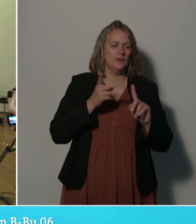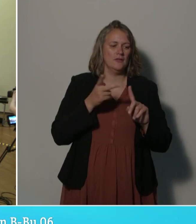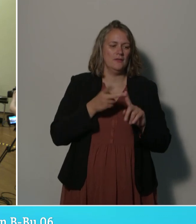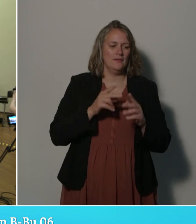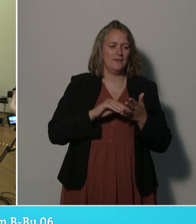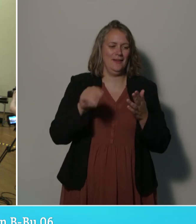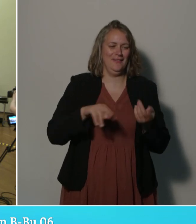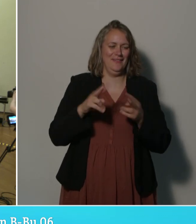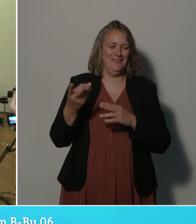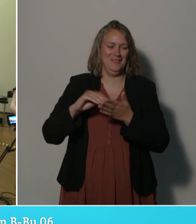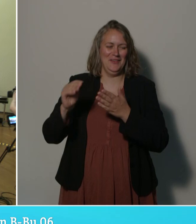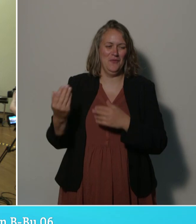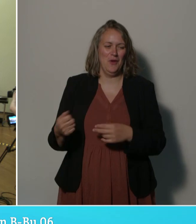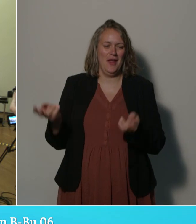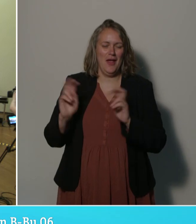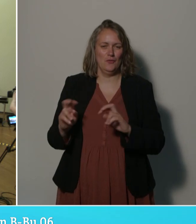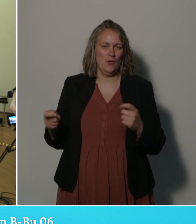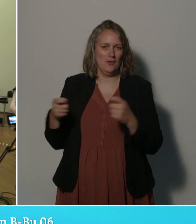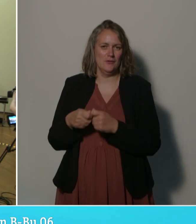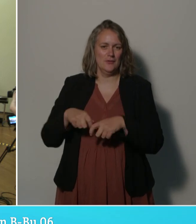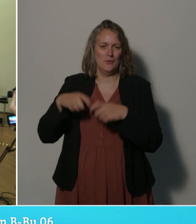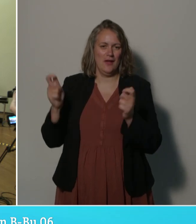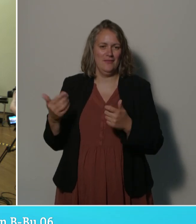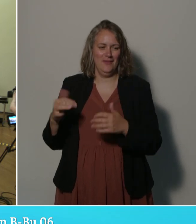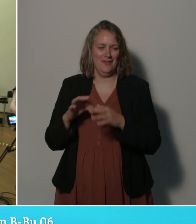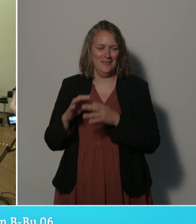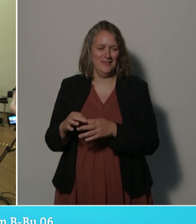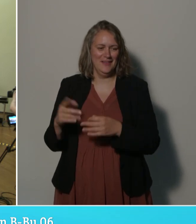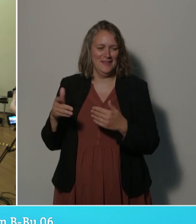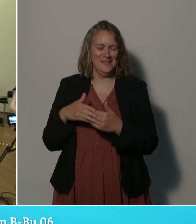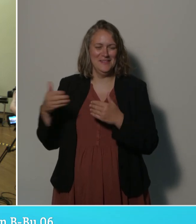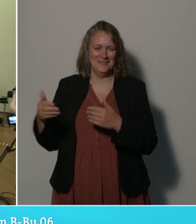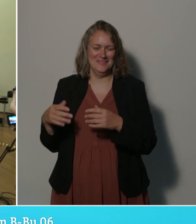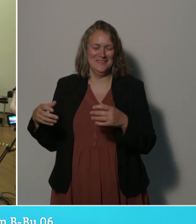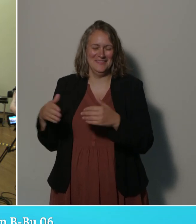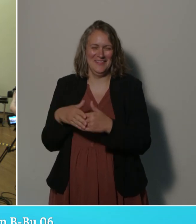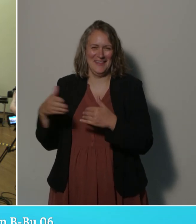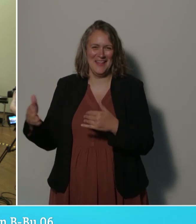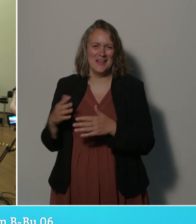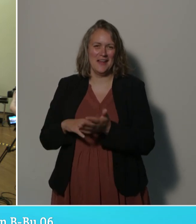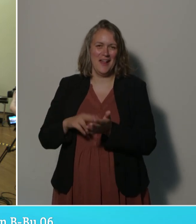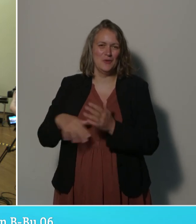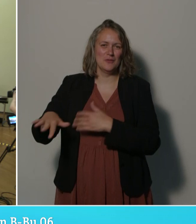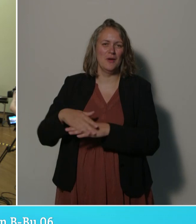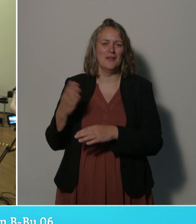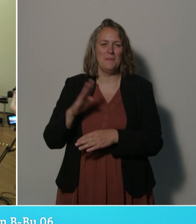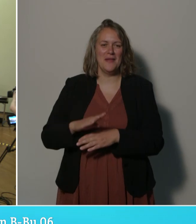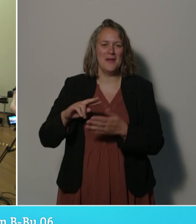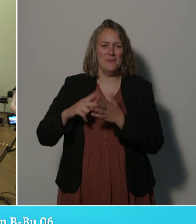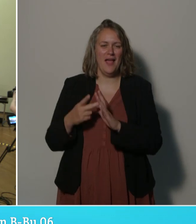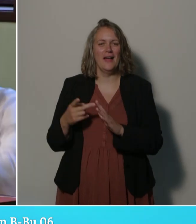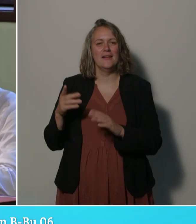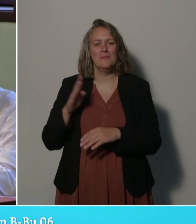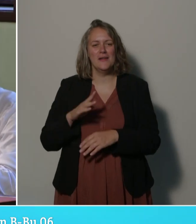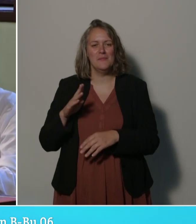des Vertrages über die Herstellung von Erschließungsanlagen im bzw. angrenzend an den Geltungsbereich des B-Planes der